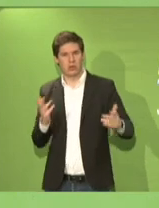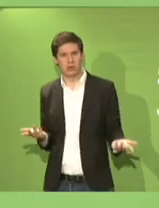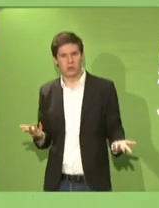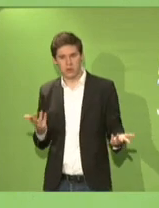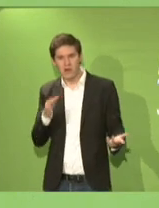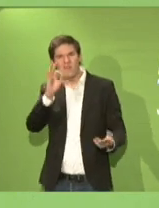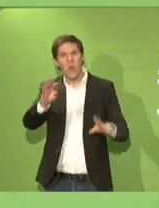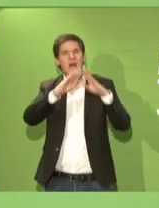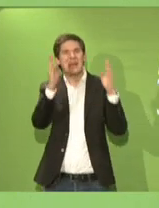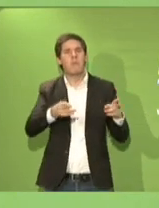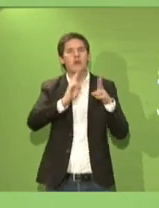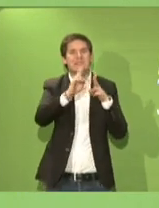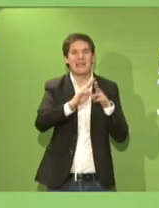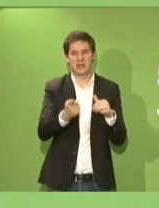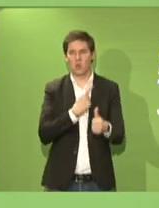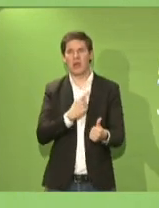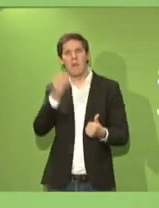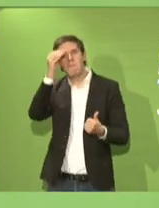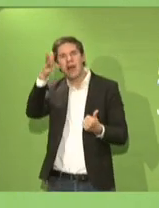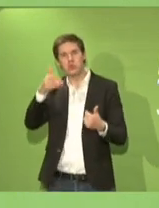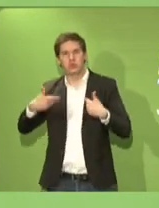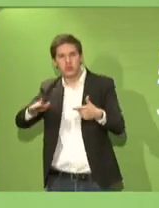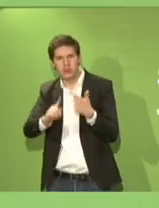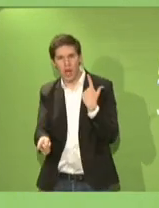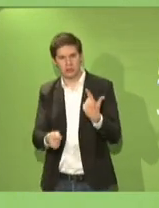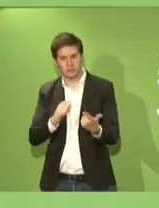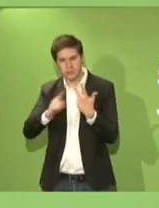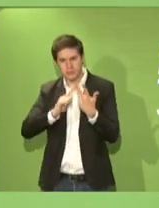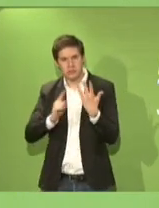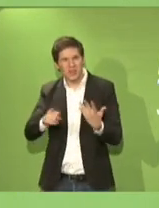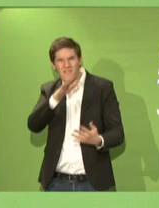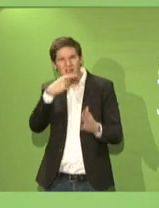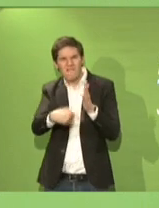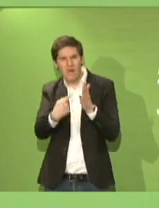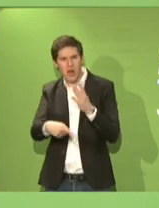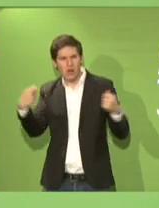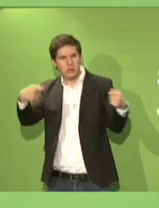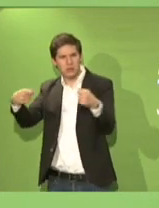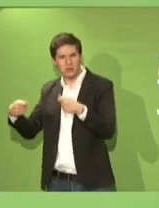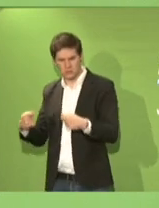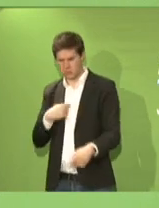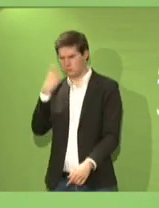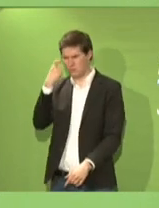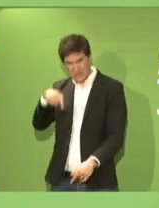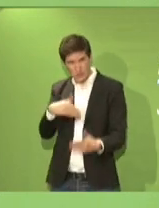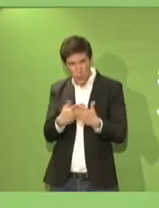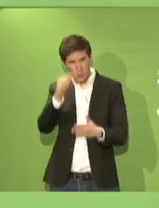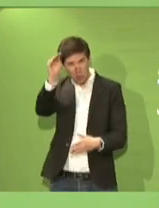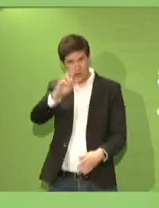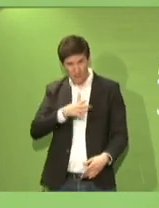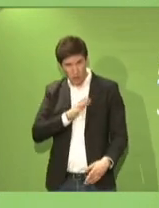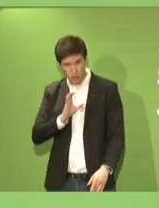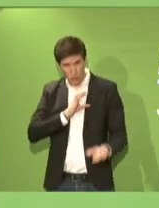für Gebäudesanierung, für Bildung und Straßen fehlen an allen Ecken und Enden. Wo ist da das Land der Zukunft, liebe Freundinnen und